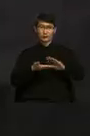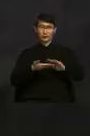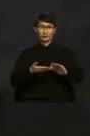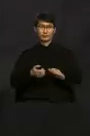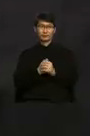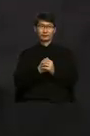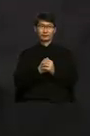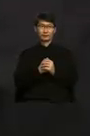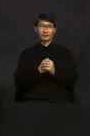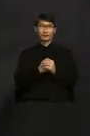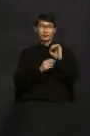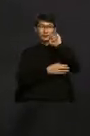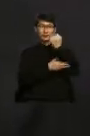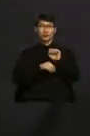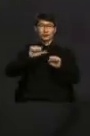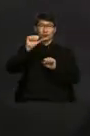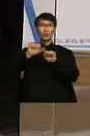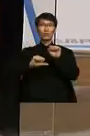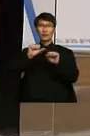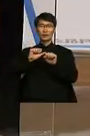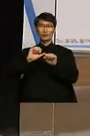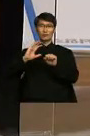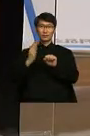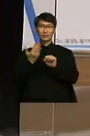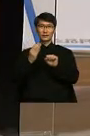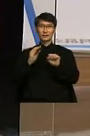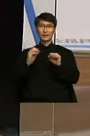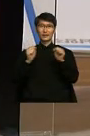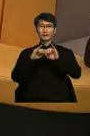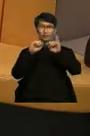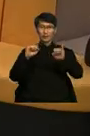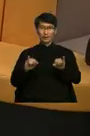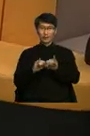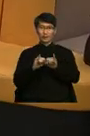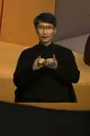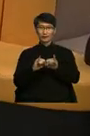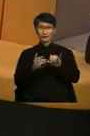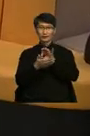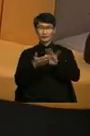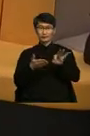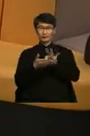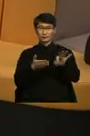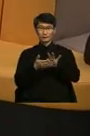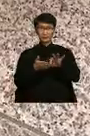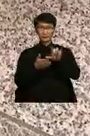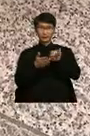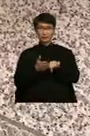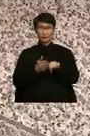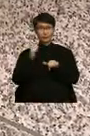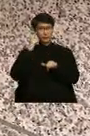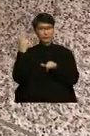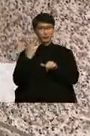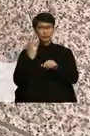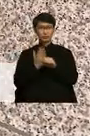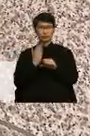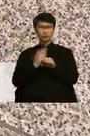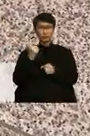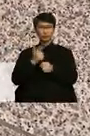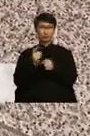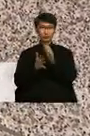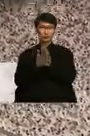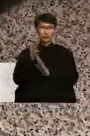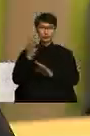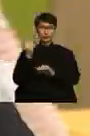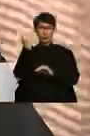나왔습니다. 썩는데 500년이나 걸리는 아이스팩을 처리하는데 지자체마다 골머리를 앓고 있습니다.